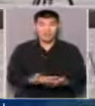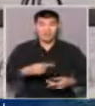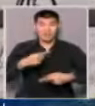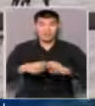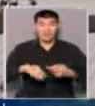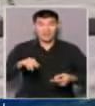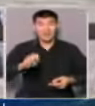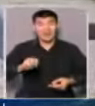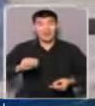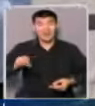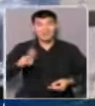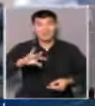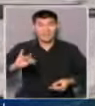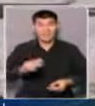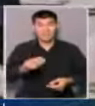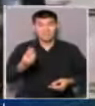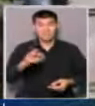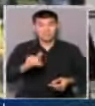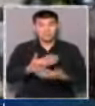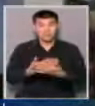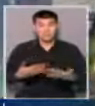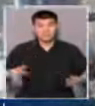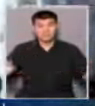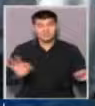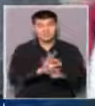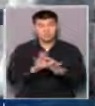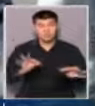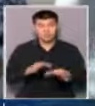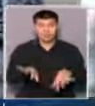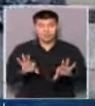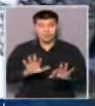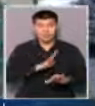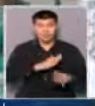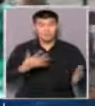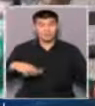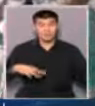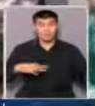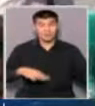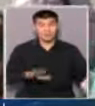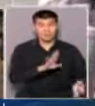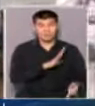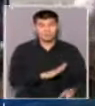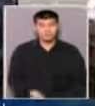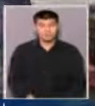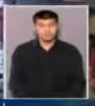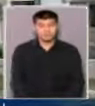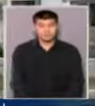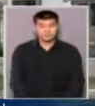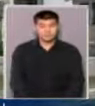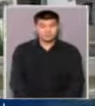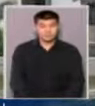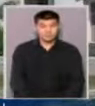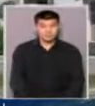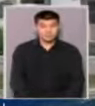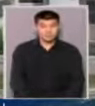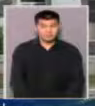тұлғауы, Адай, Әлқисса, Шашу, Талас сынды өміршен күйлер орындалып, мерекеге тарту болды.